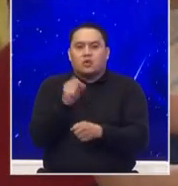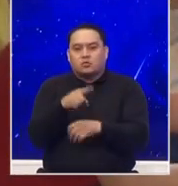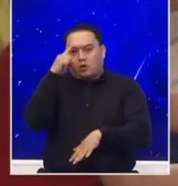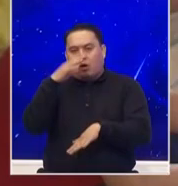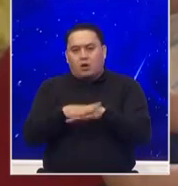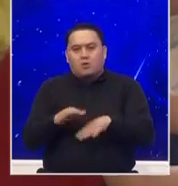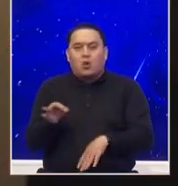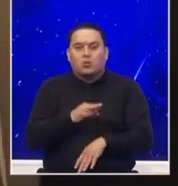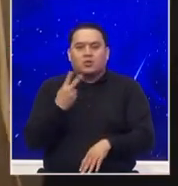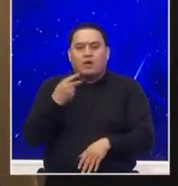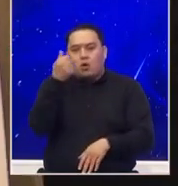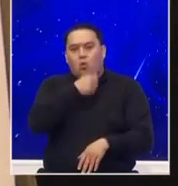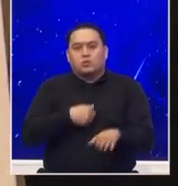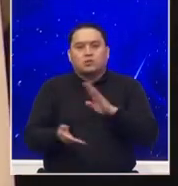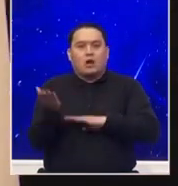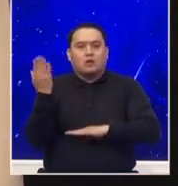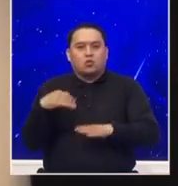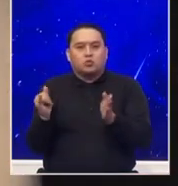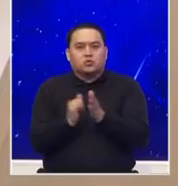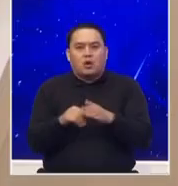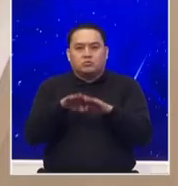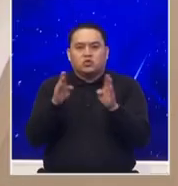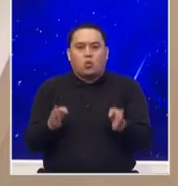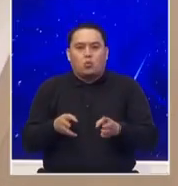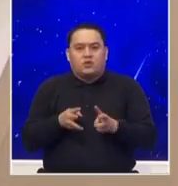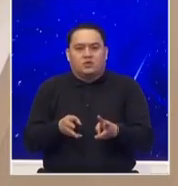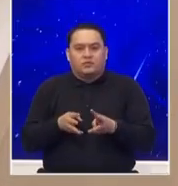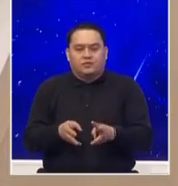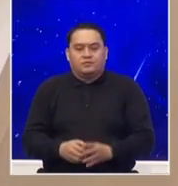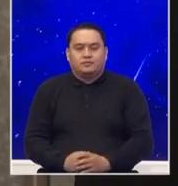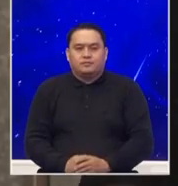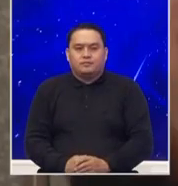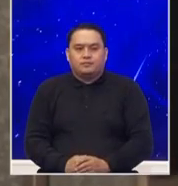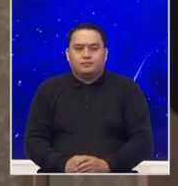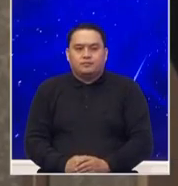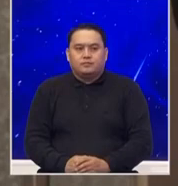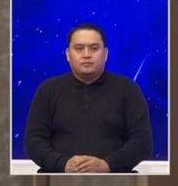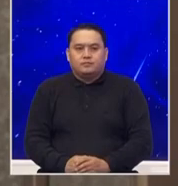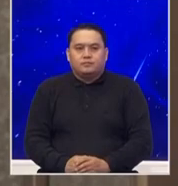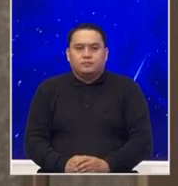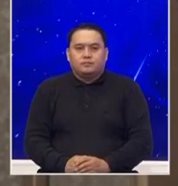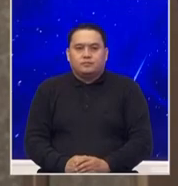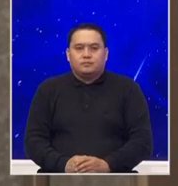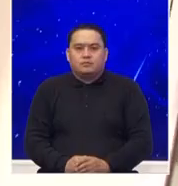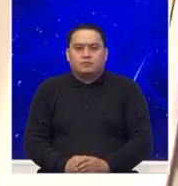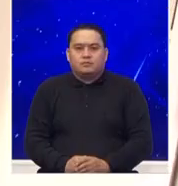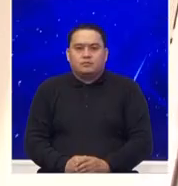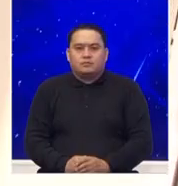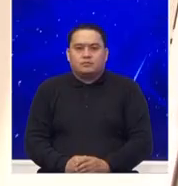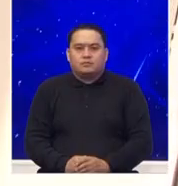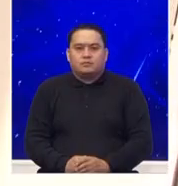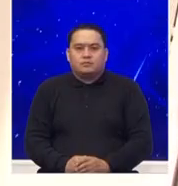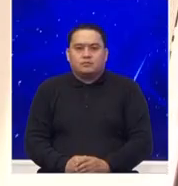Амандыка Баталова 2 года назад в Талгаре установили блочно-модульную котельную. Окна вот так открыты, и видите, вот тут вот